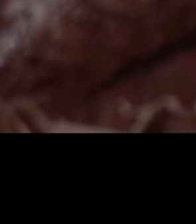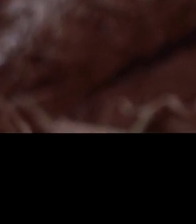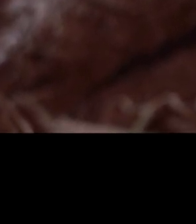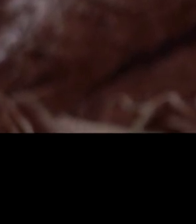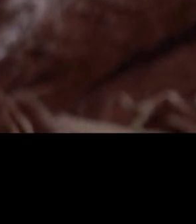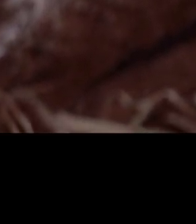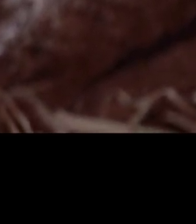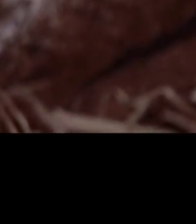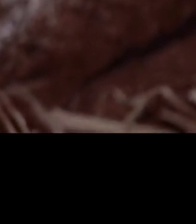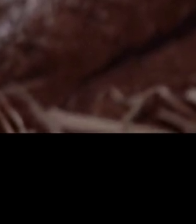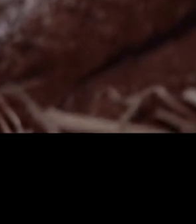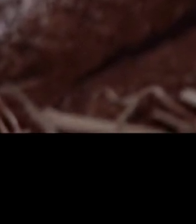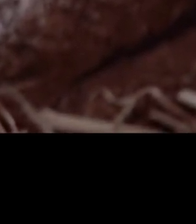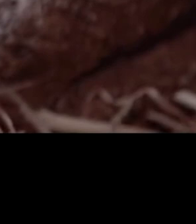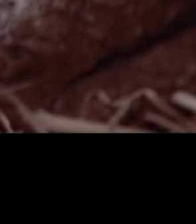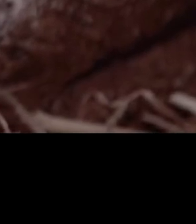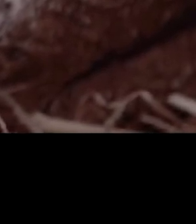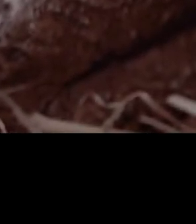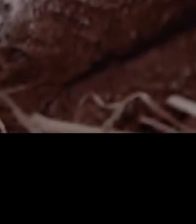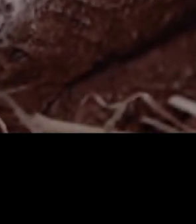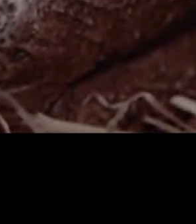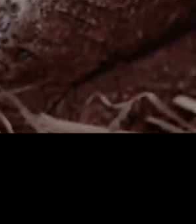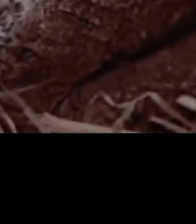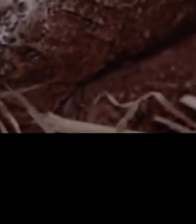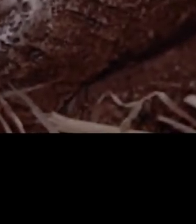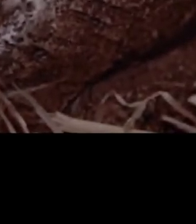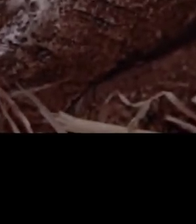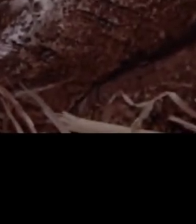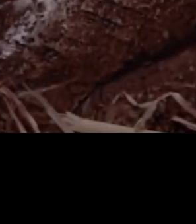gleda ali ne vidi?